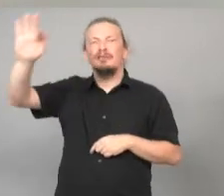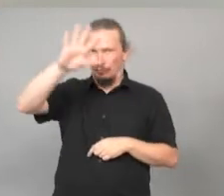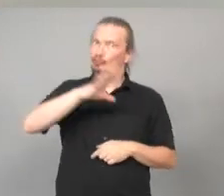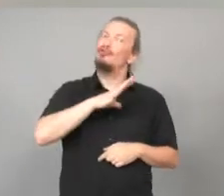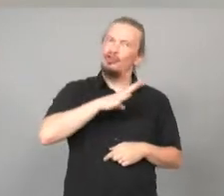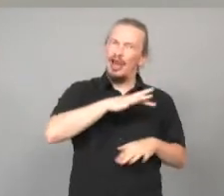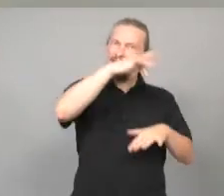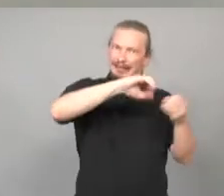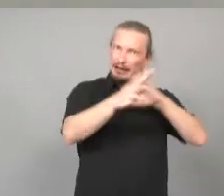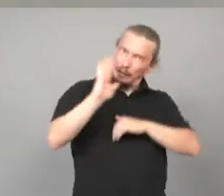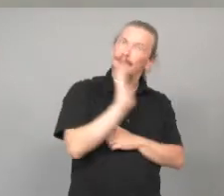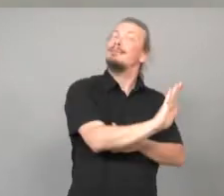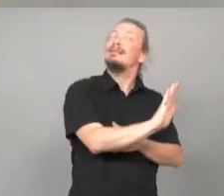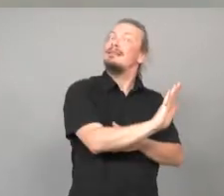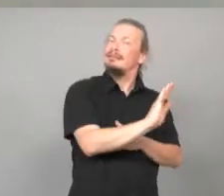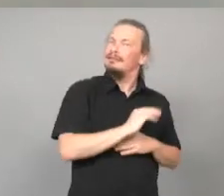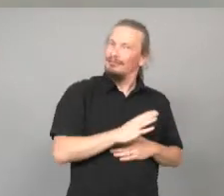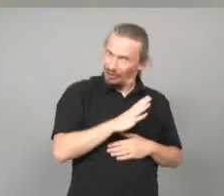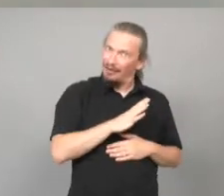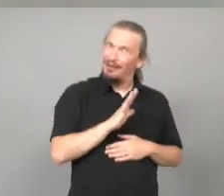propre site internet et y publie